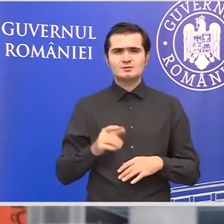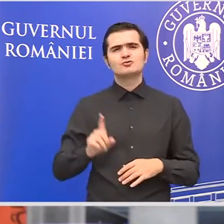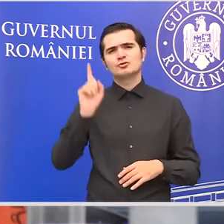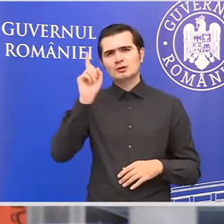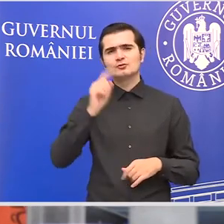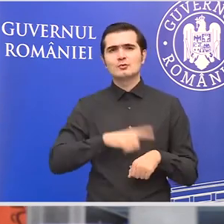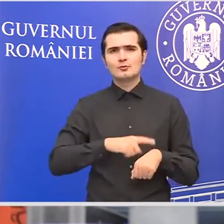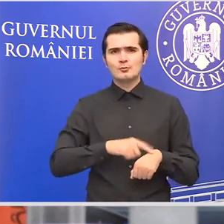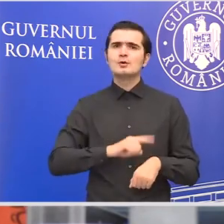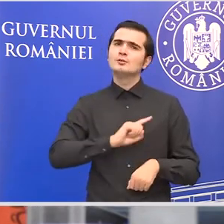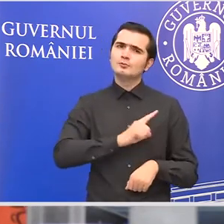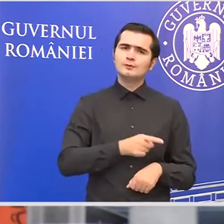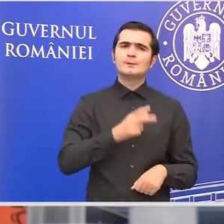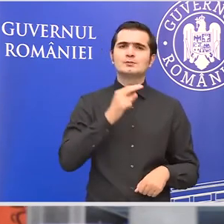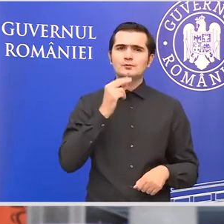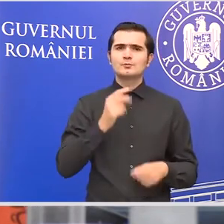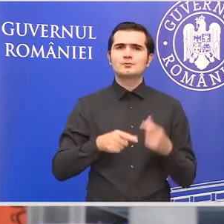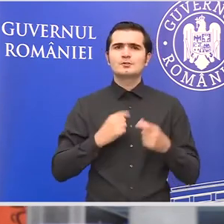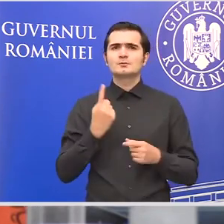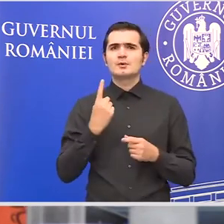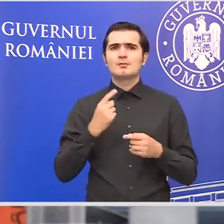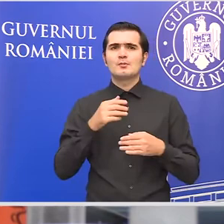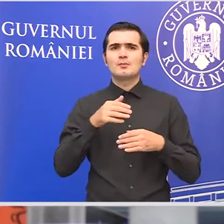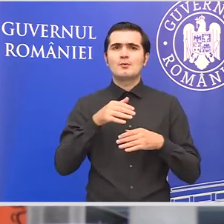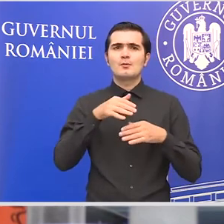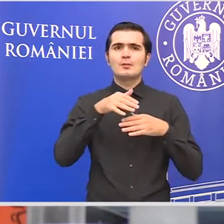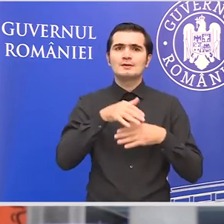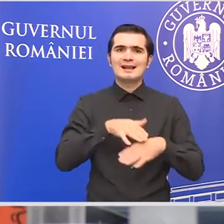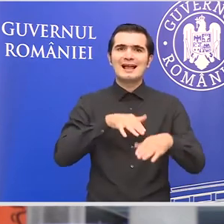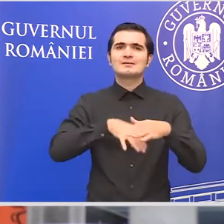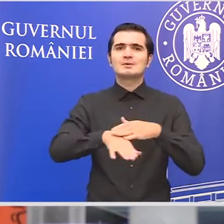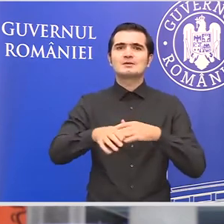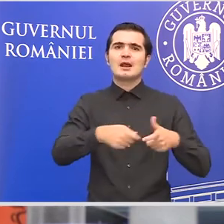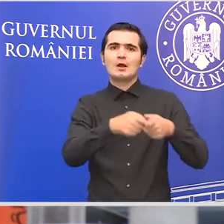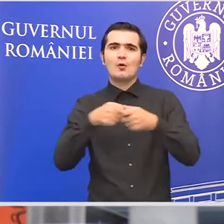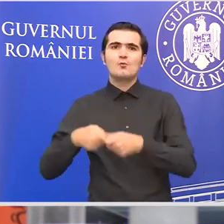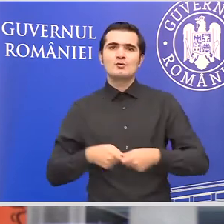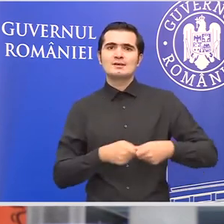moment vom vorbi despre transmitere comunitară.